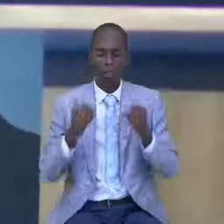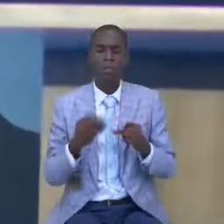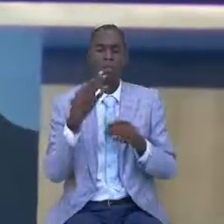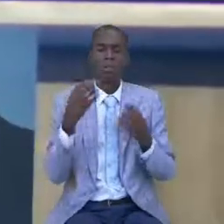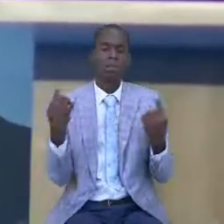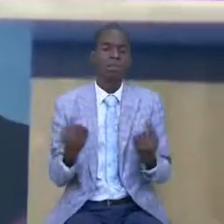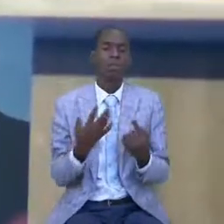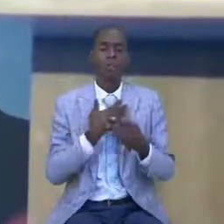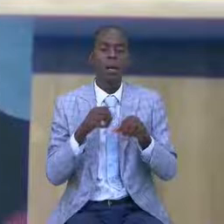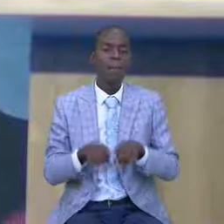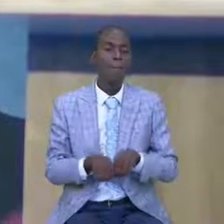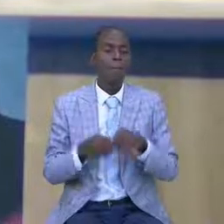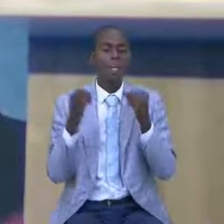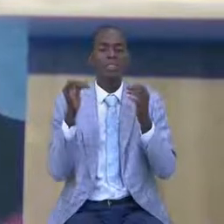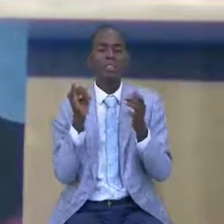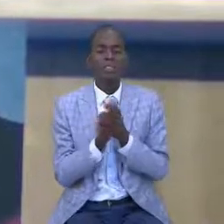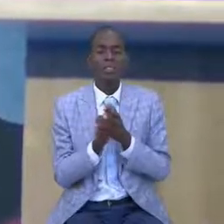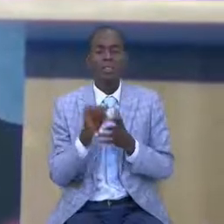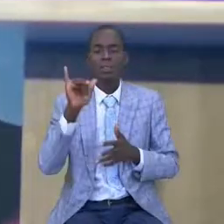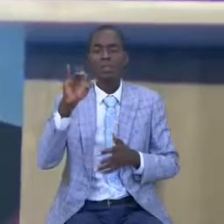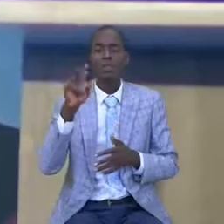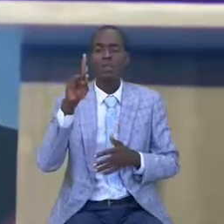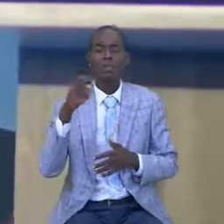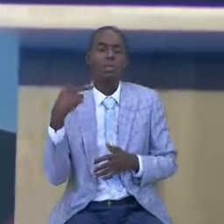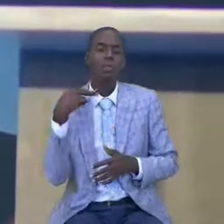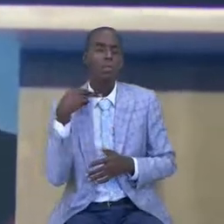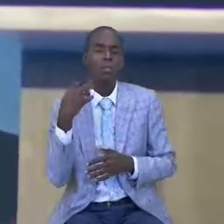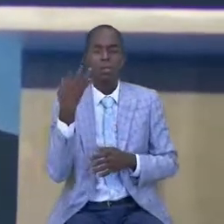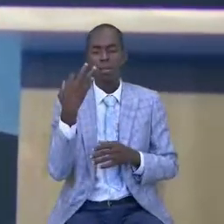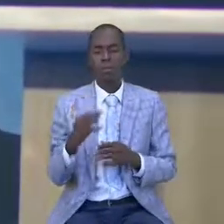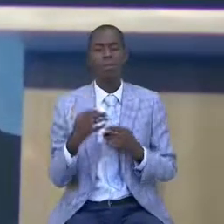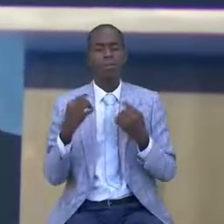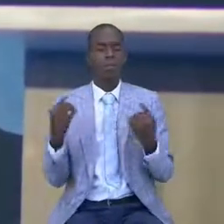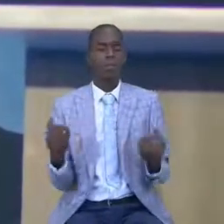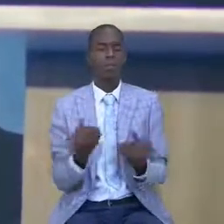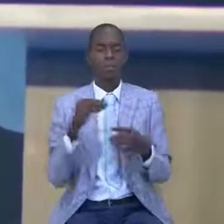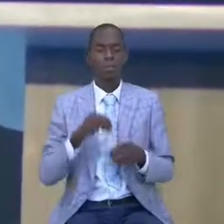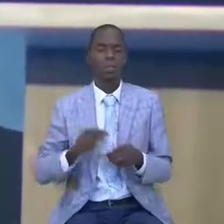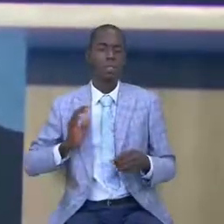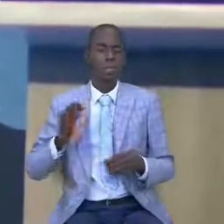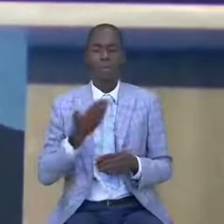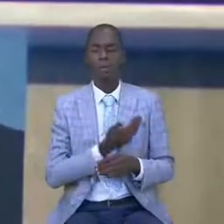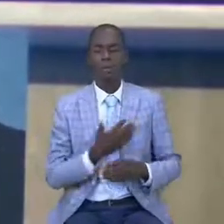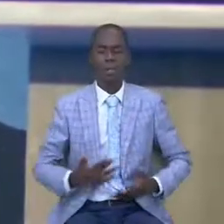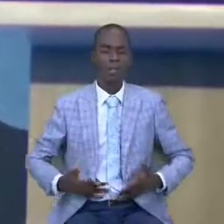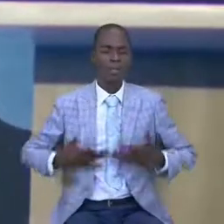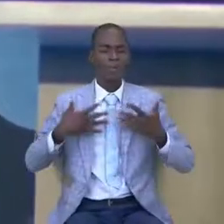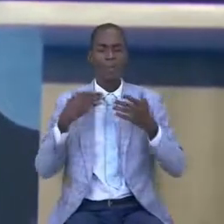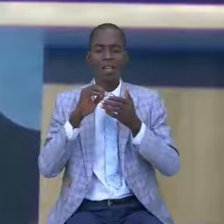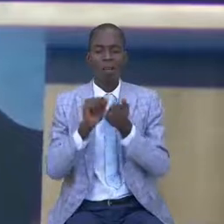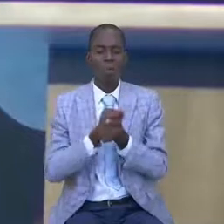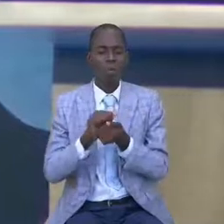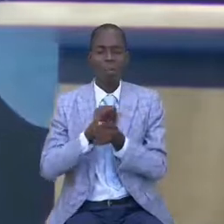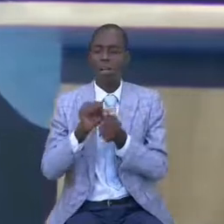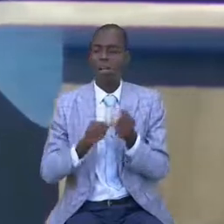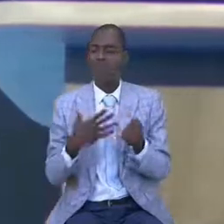pour ôter le pouvoir du péché et briser ce joug du